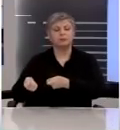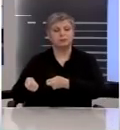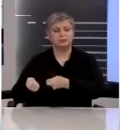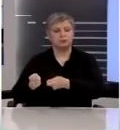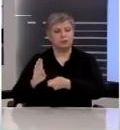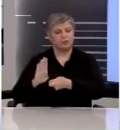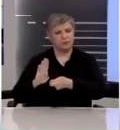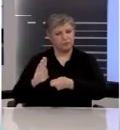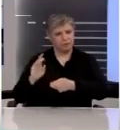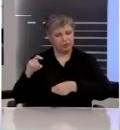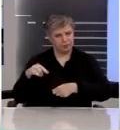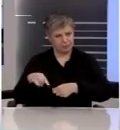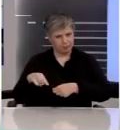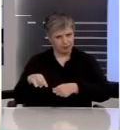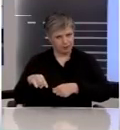Όμως λέτε